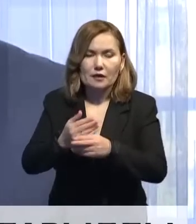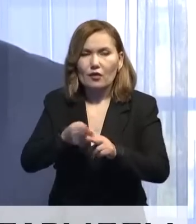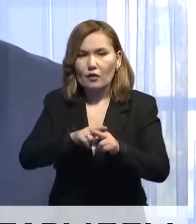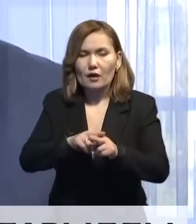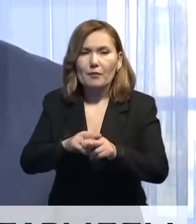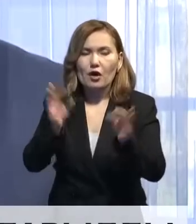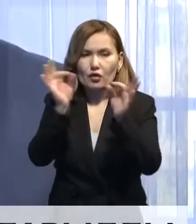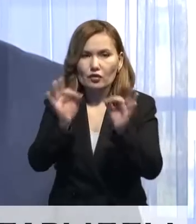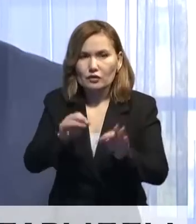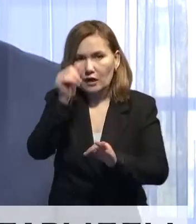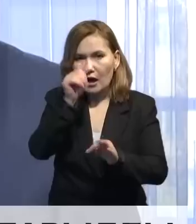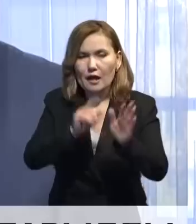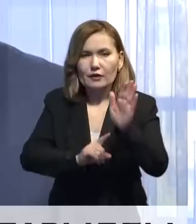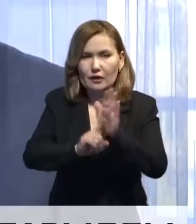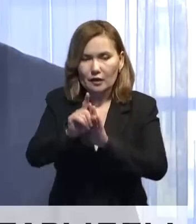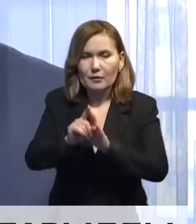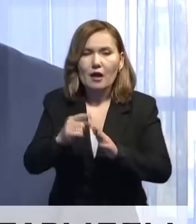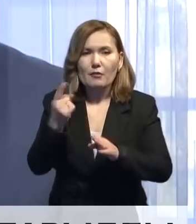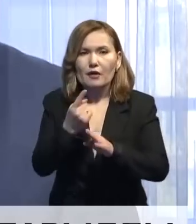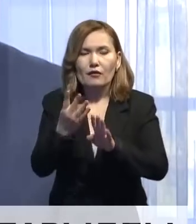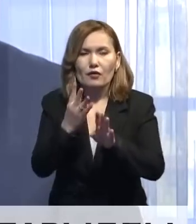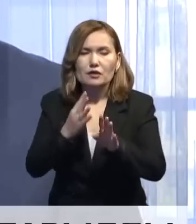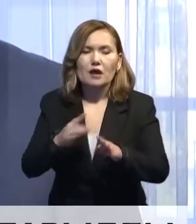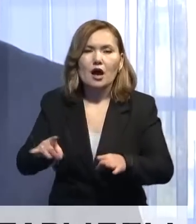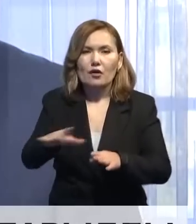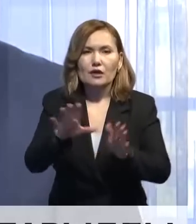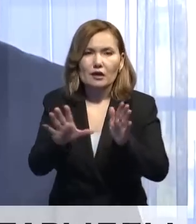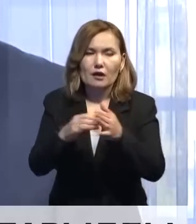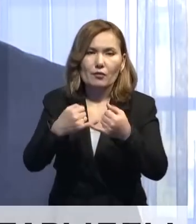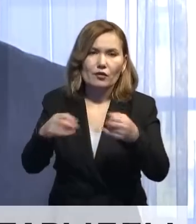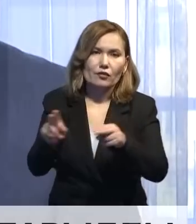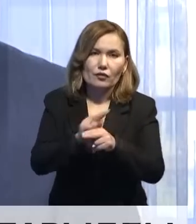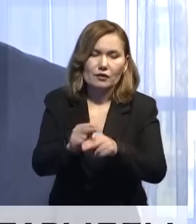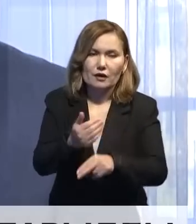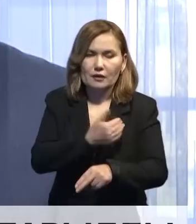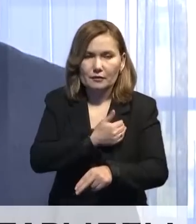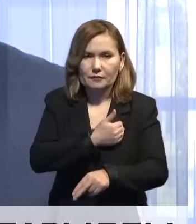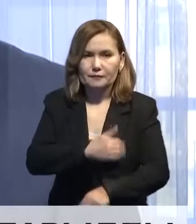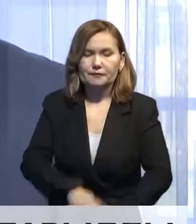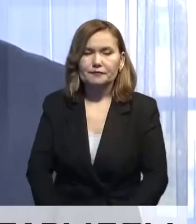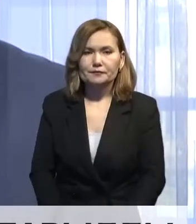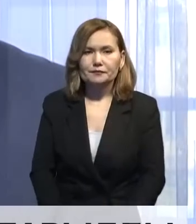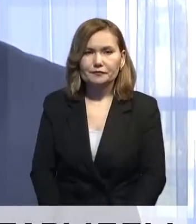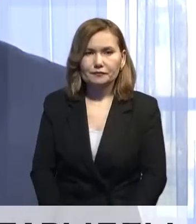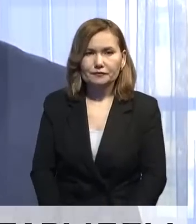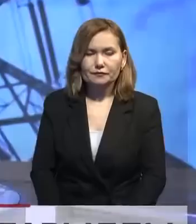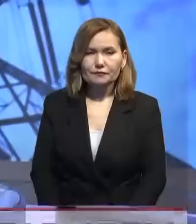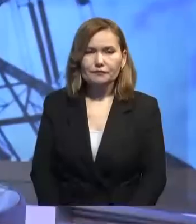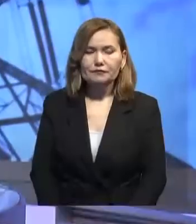күзге қарай осы ең бірінші осы ауданымыздың басын ептеп бастап жөндеуге кірісеміз.